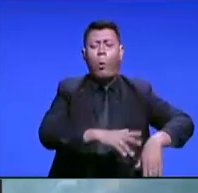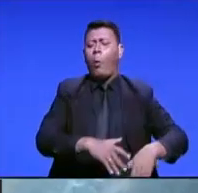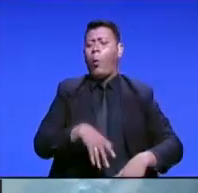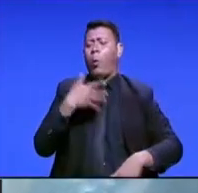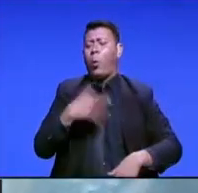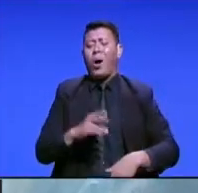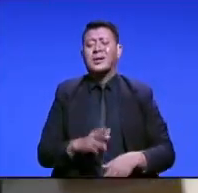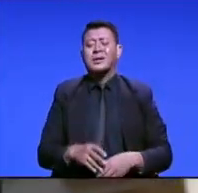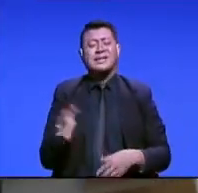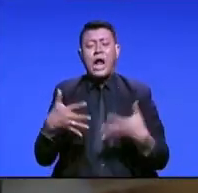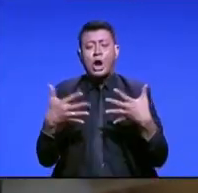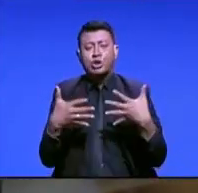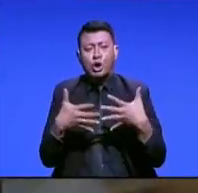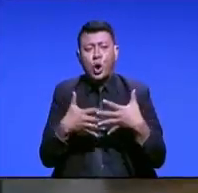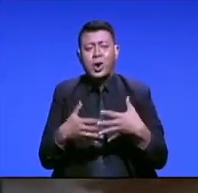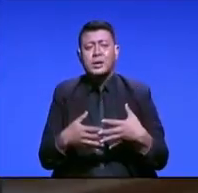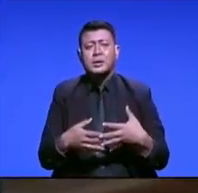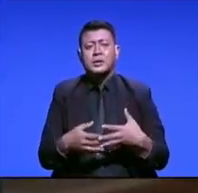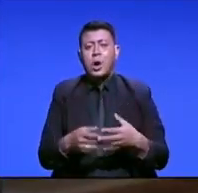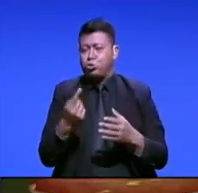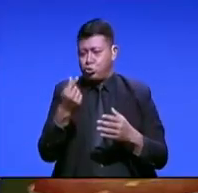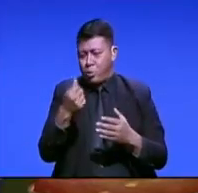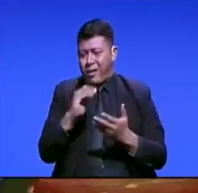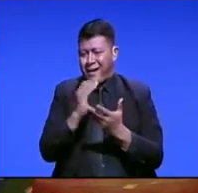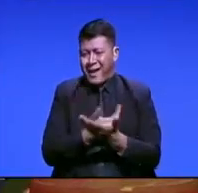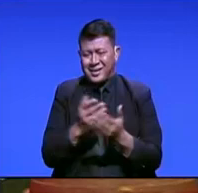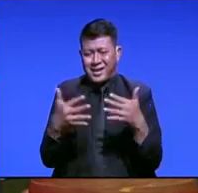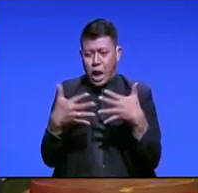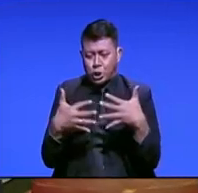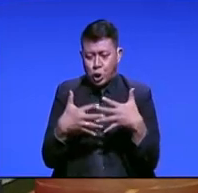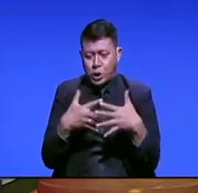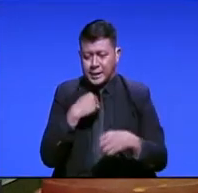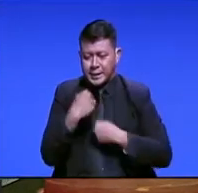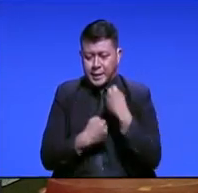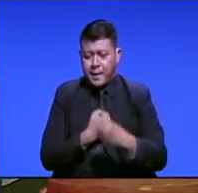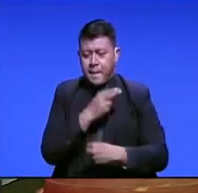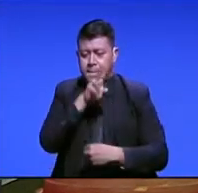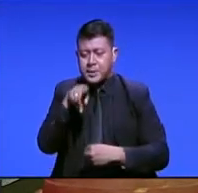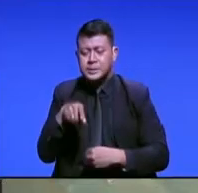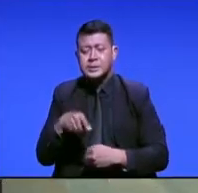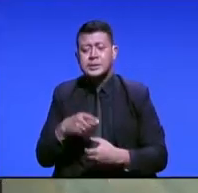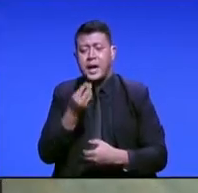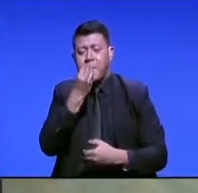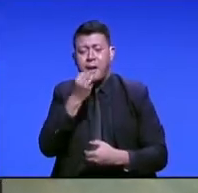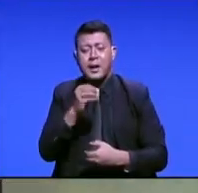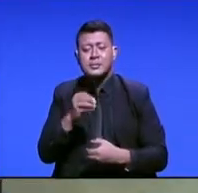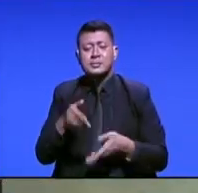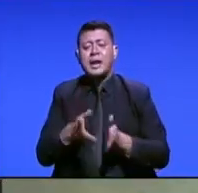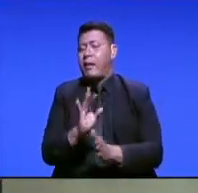tidak sesuai dengan pendidikan, ketidakcocokan angka gaji, hingga akhirnya ia tergerak untuk mencari nafkah dari jalan lain.